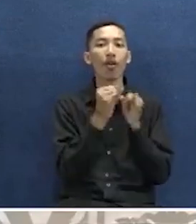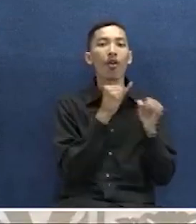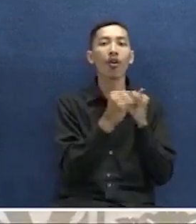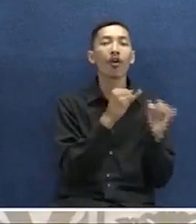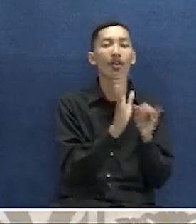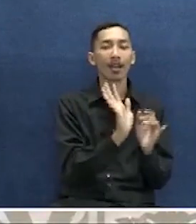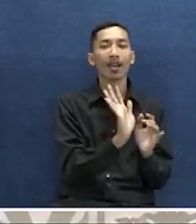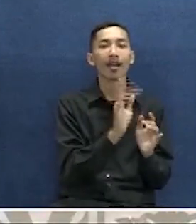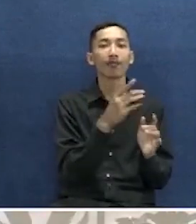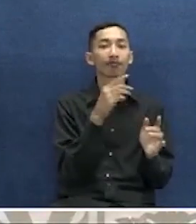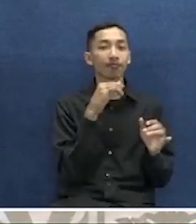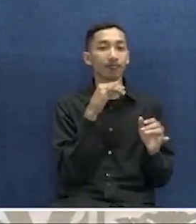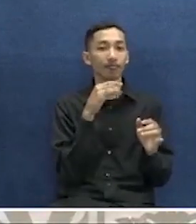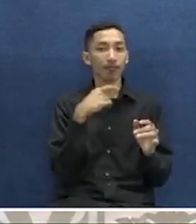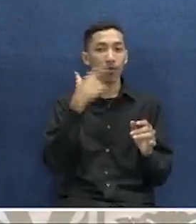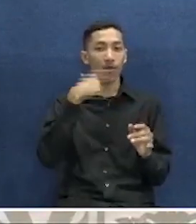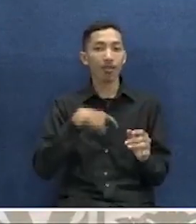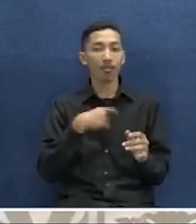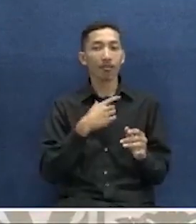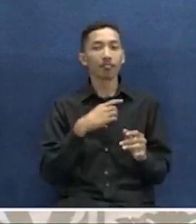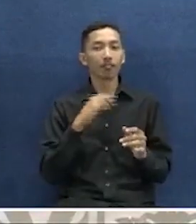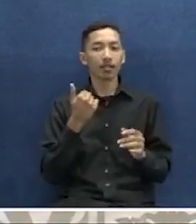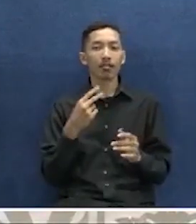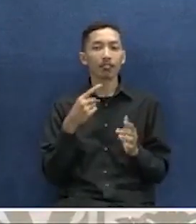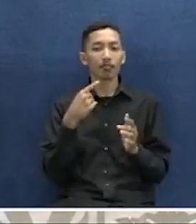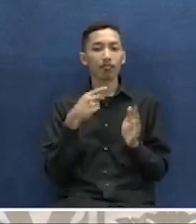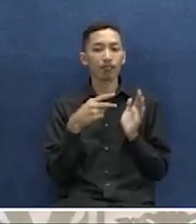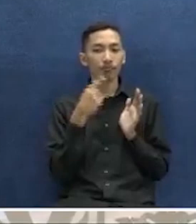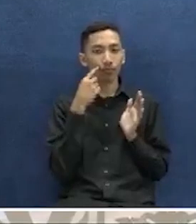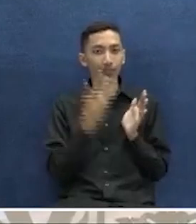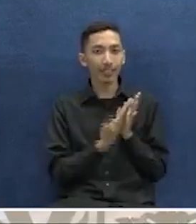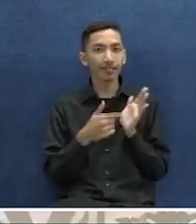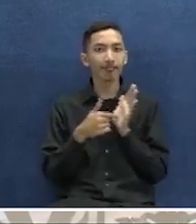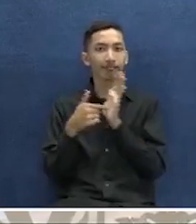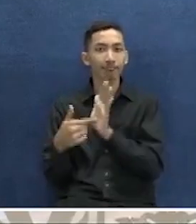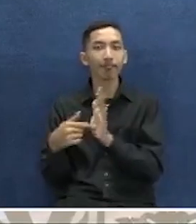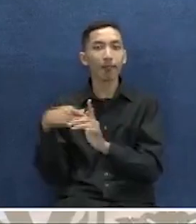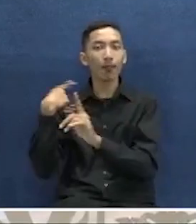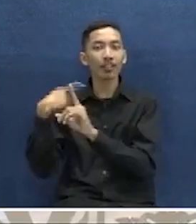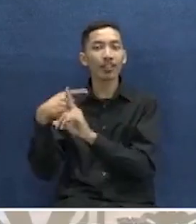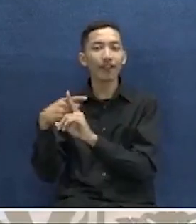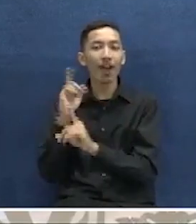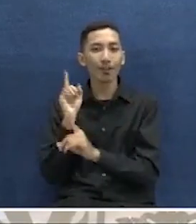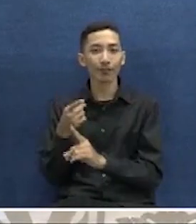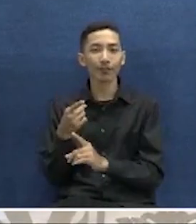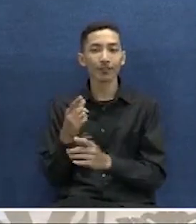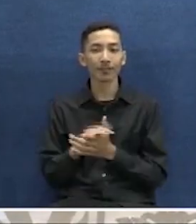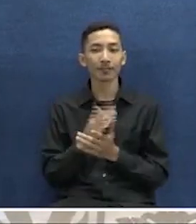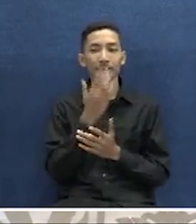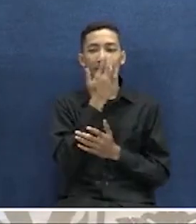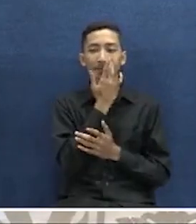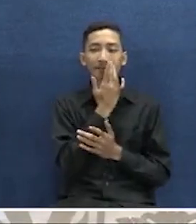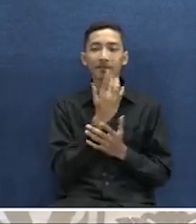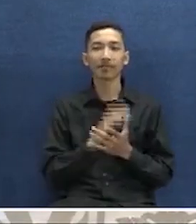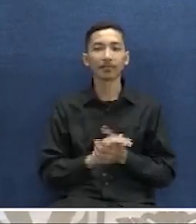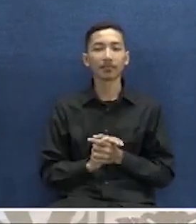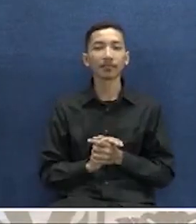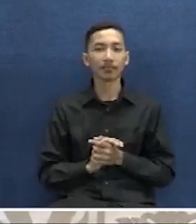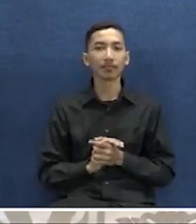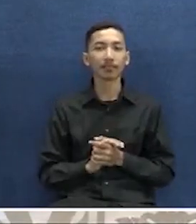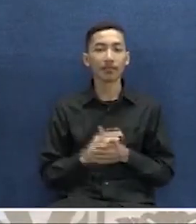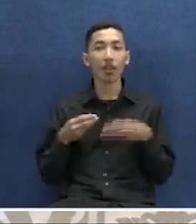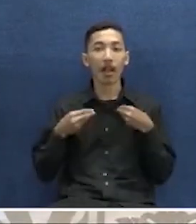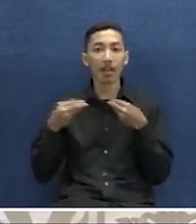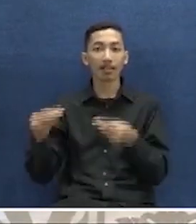pengen dia bisa ngebuktiin bahwa dirinya bisa diomongin orang faculty prefer nya itu makanya kenapa aku coba tawarin dunia bisnis yang